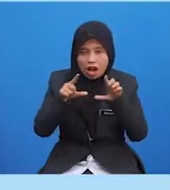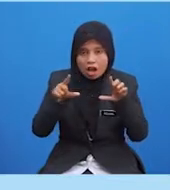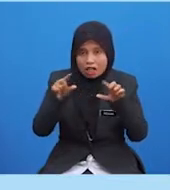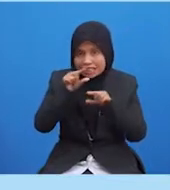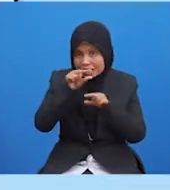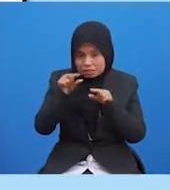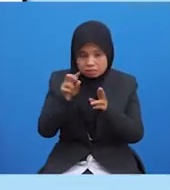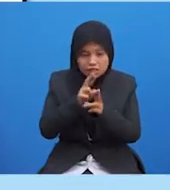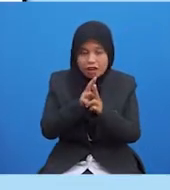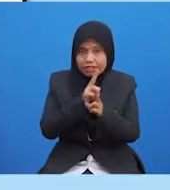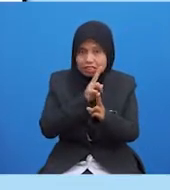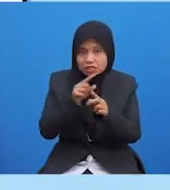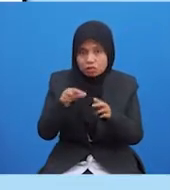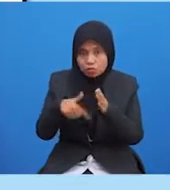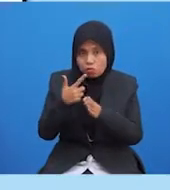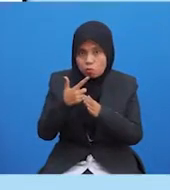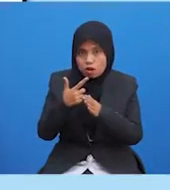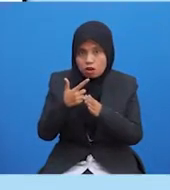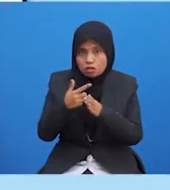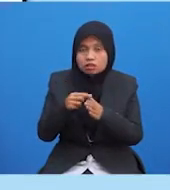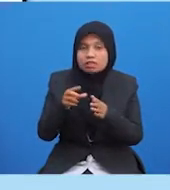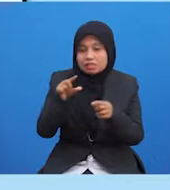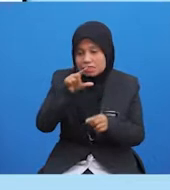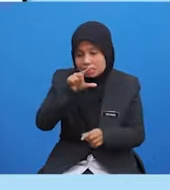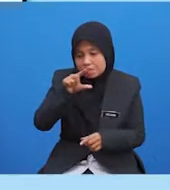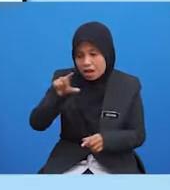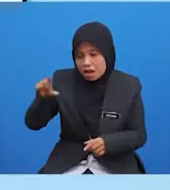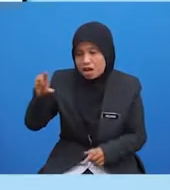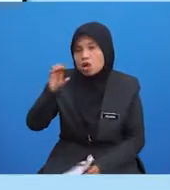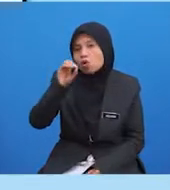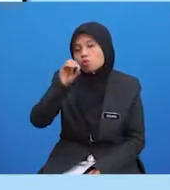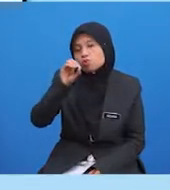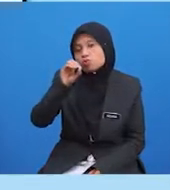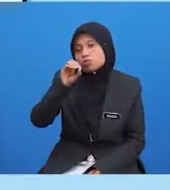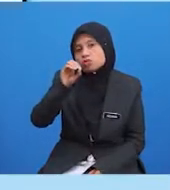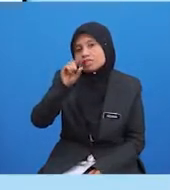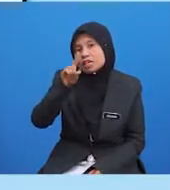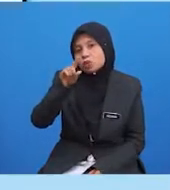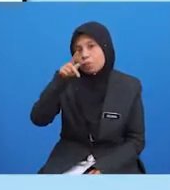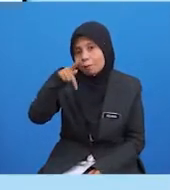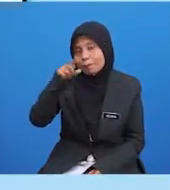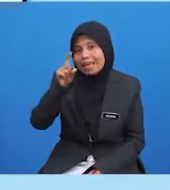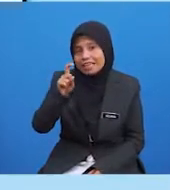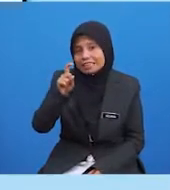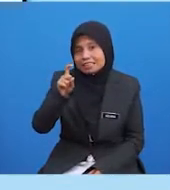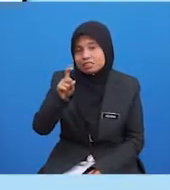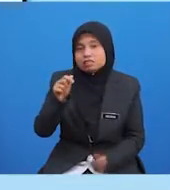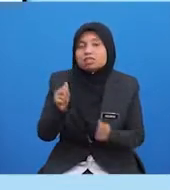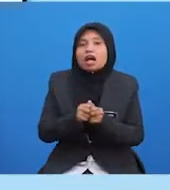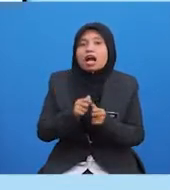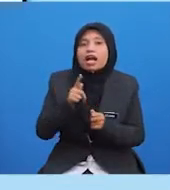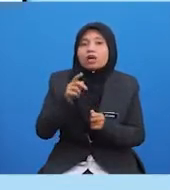jenis garisan solid dan ketebalan sebanyak 1 piksel dengan menggunakan